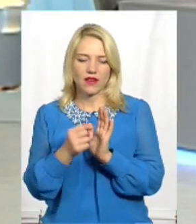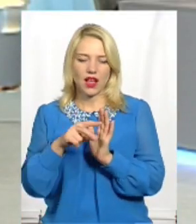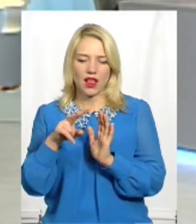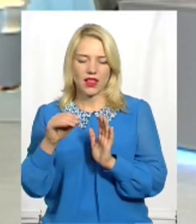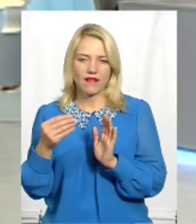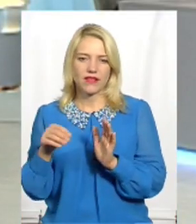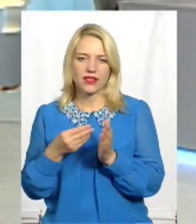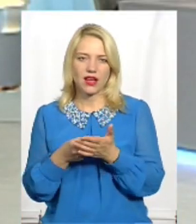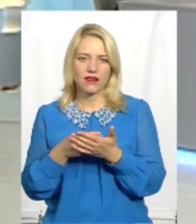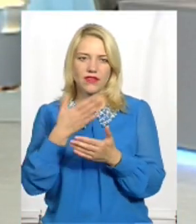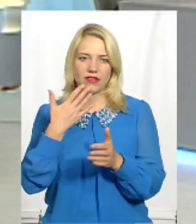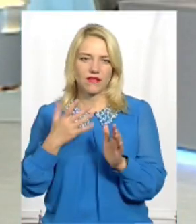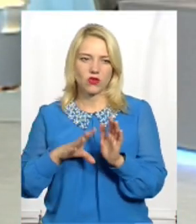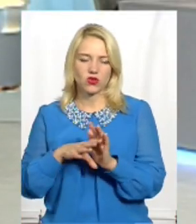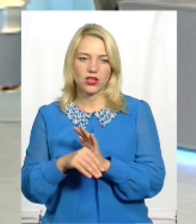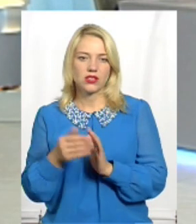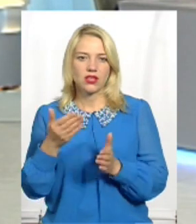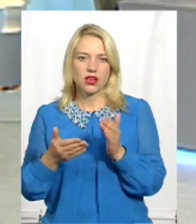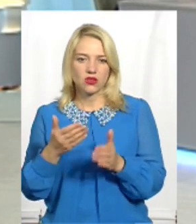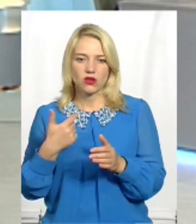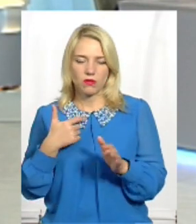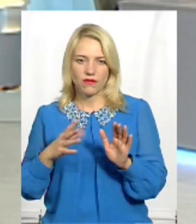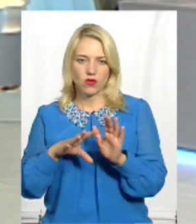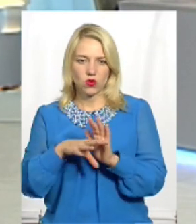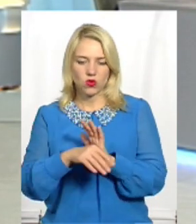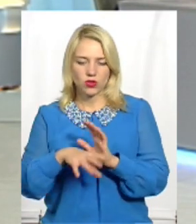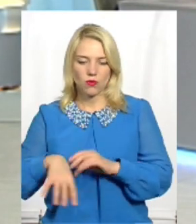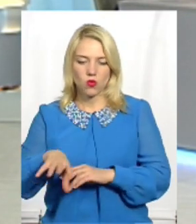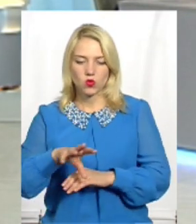в тариф вона не включається, тому що ми розуміємо, що якщо ми включимо усі